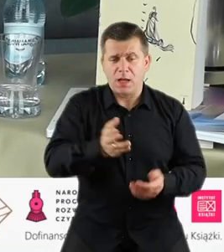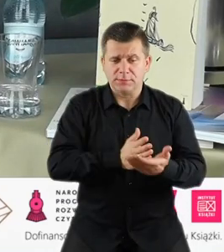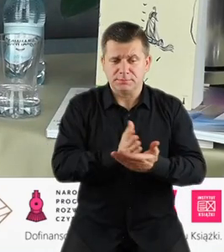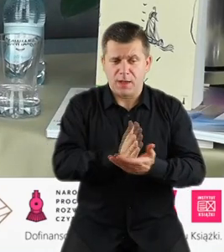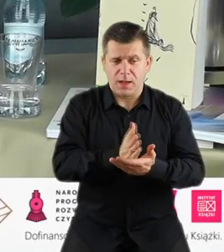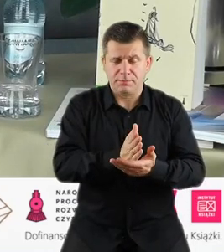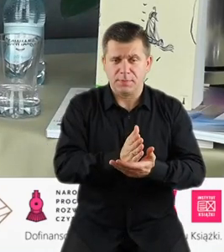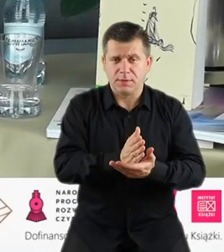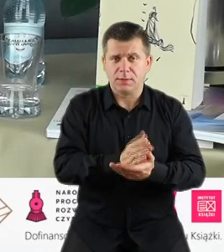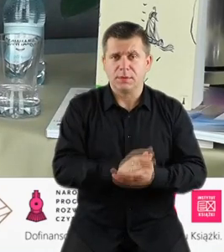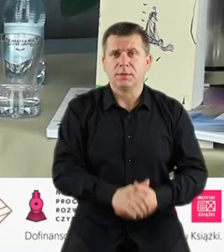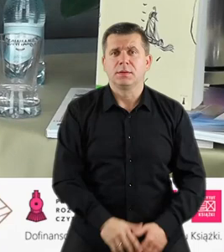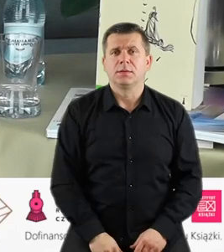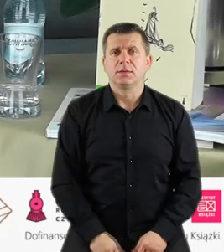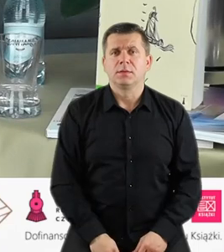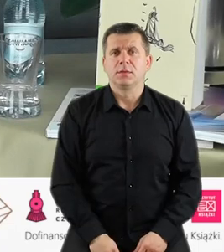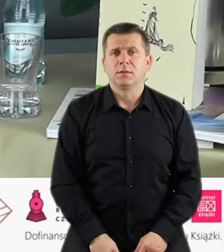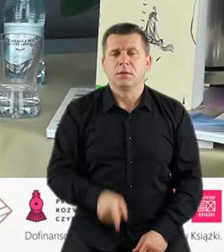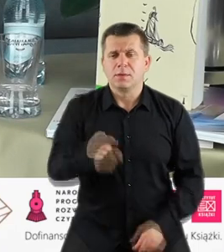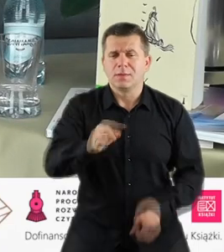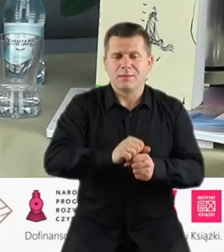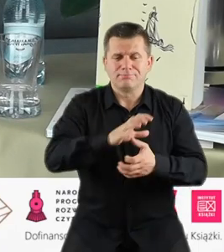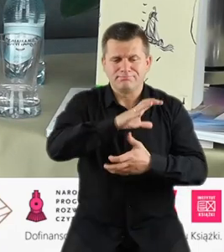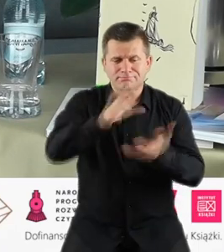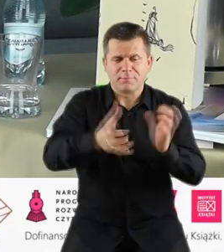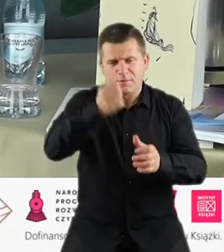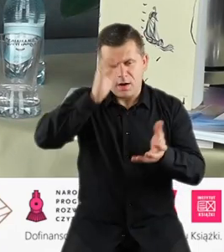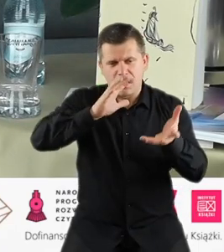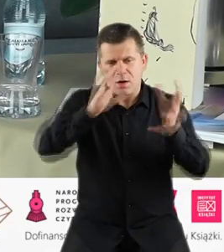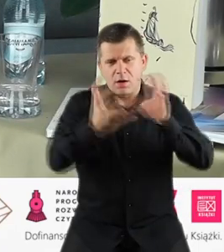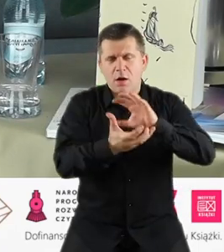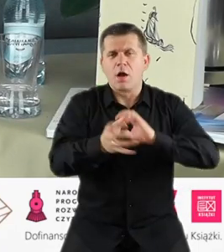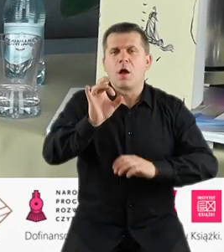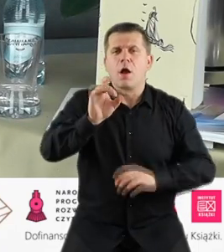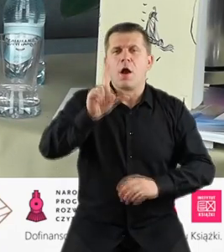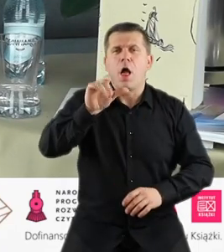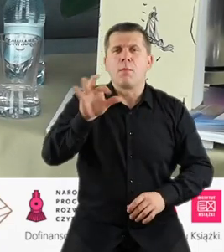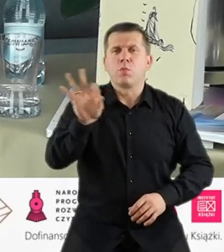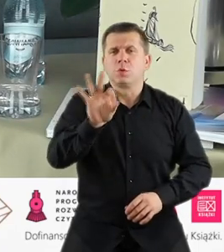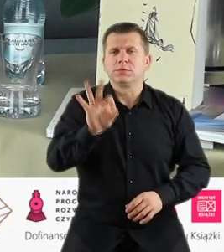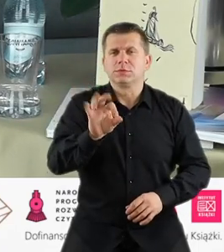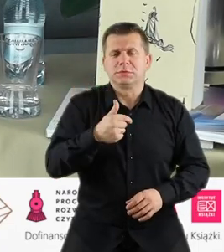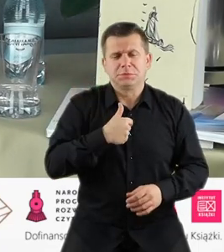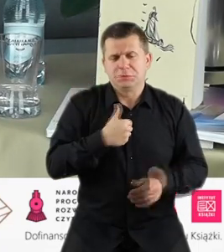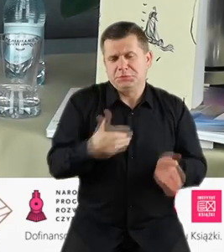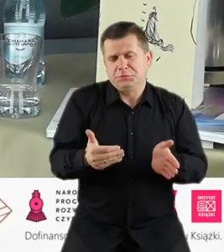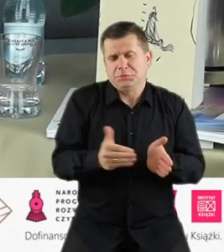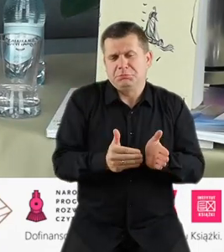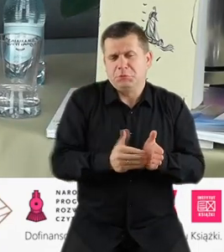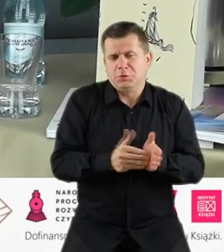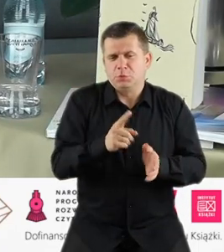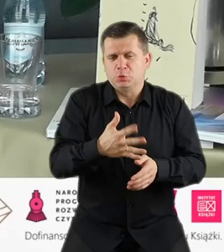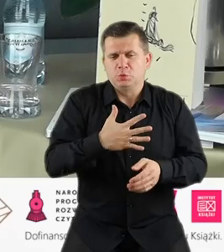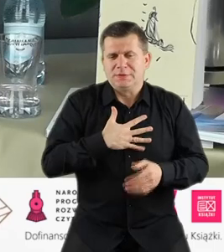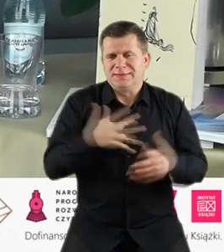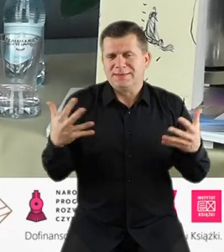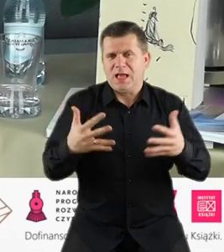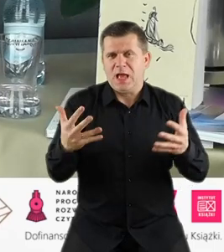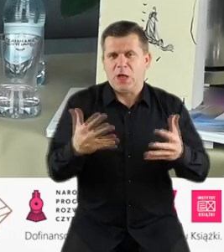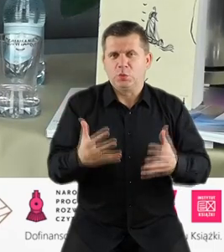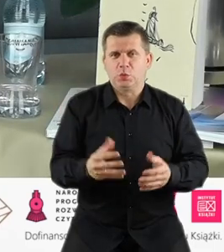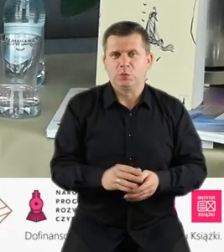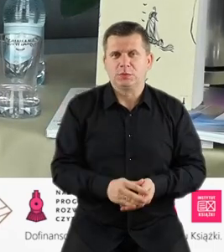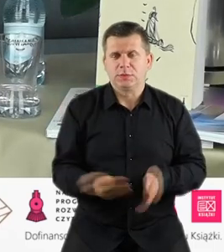mapę. Wiem, tam że. Tam jest globus. Tam chyba. Jest globus, tak. Ale mnie globus nie był do niczego potrzebny, to by było za dużo